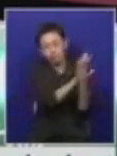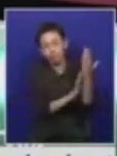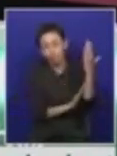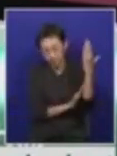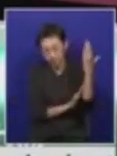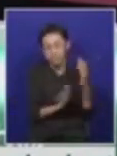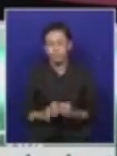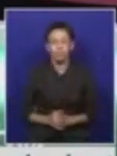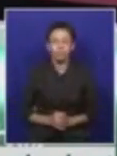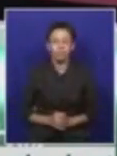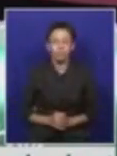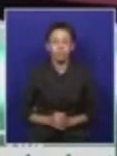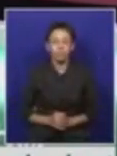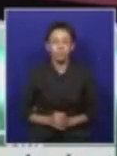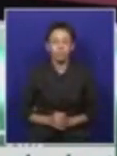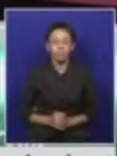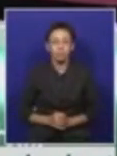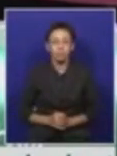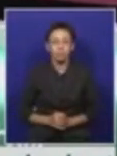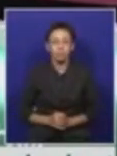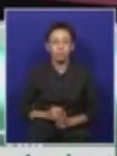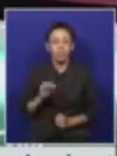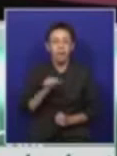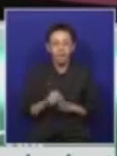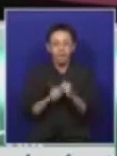ปี2019พ.ศ 2563